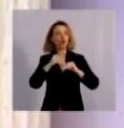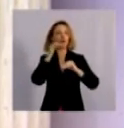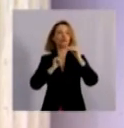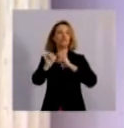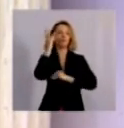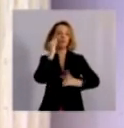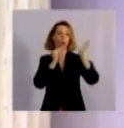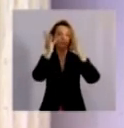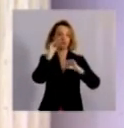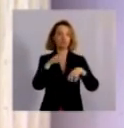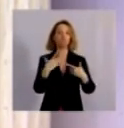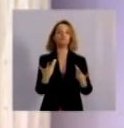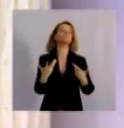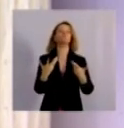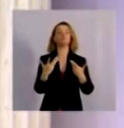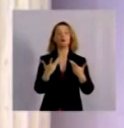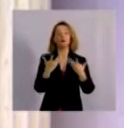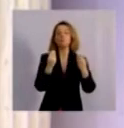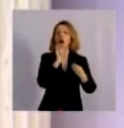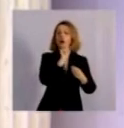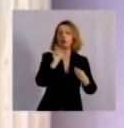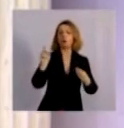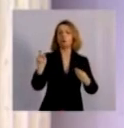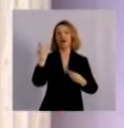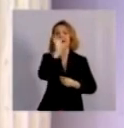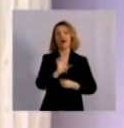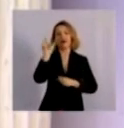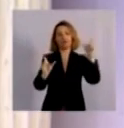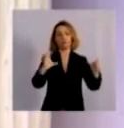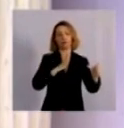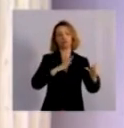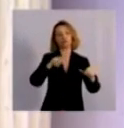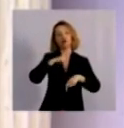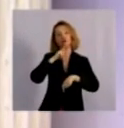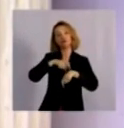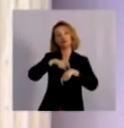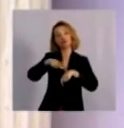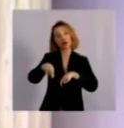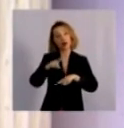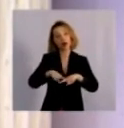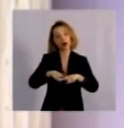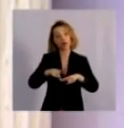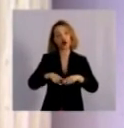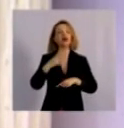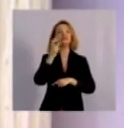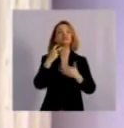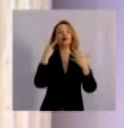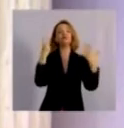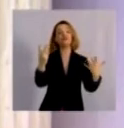εκατομμύρια Ευρωπαίους και στην Ελλάδα από τους 37 ήταν η πρώτη πρωτοπόροι το